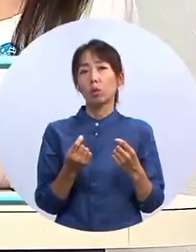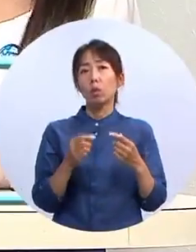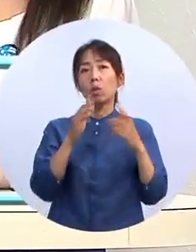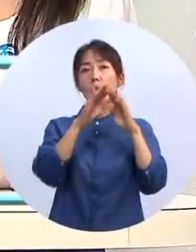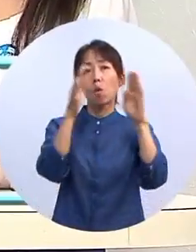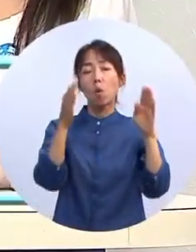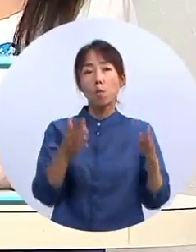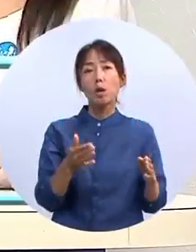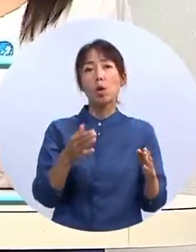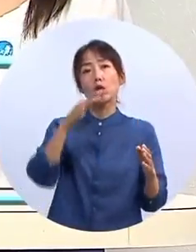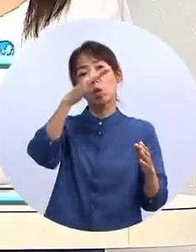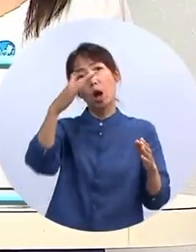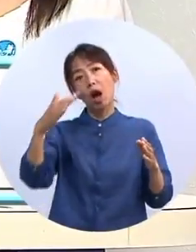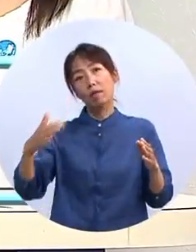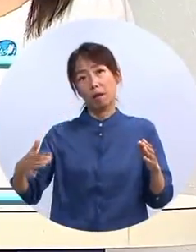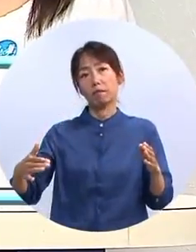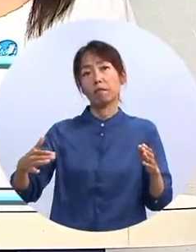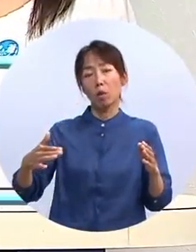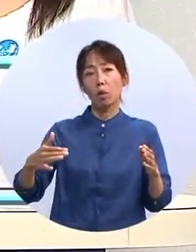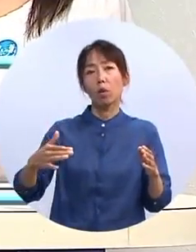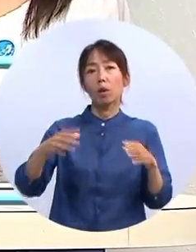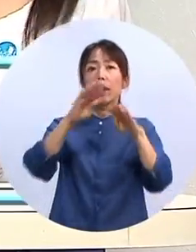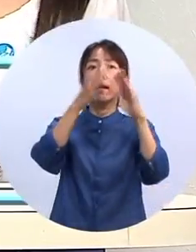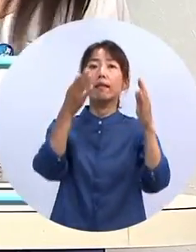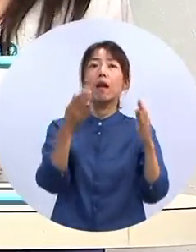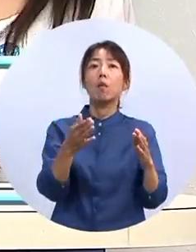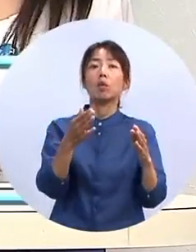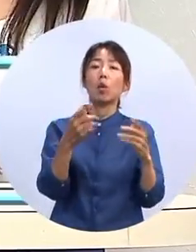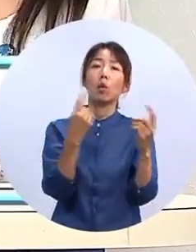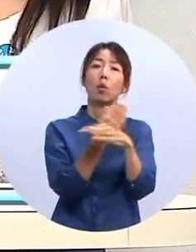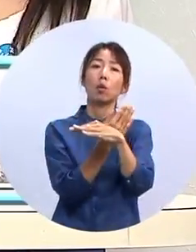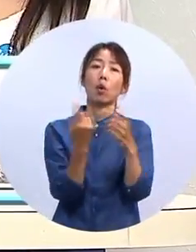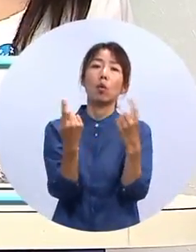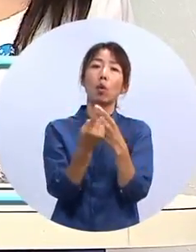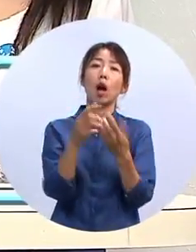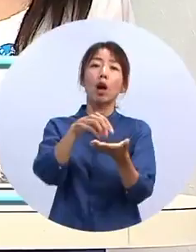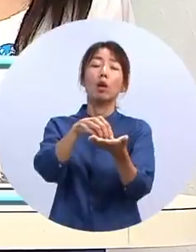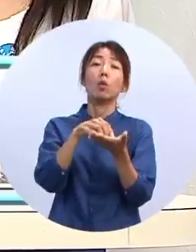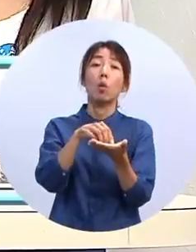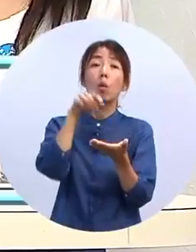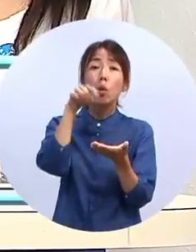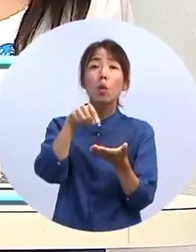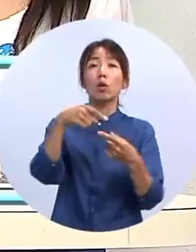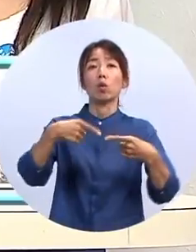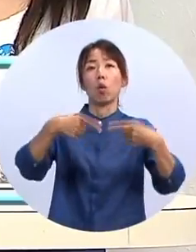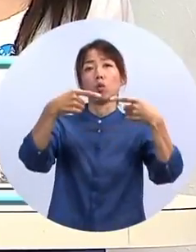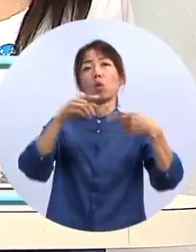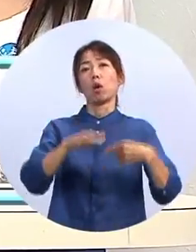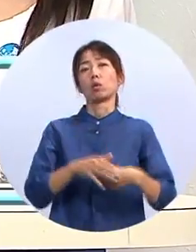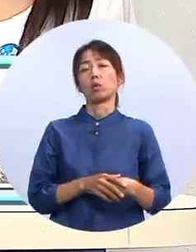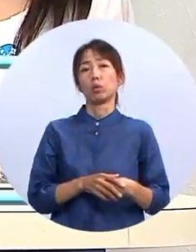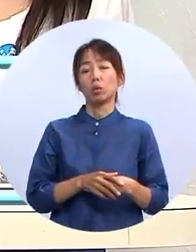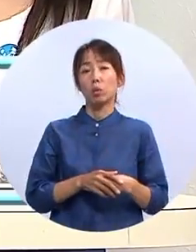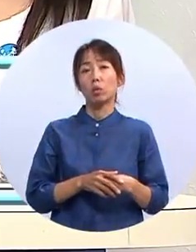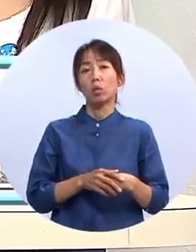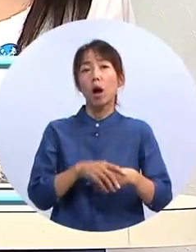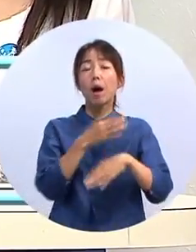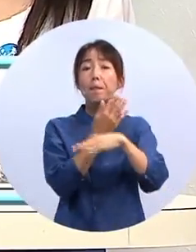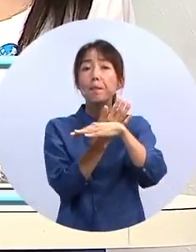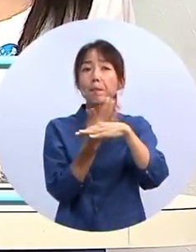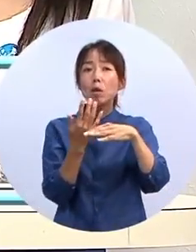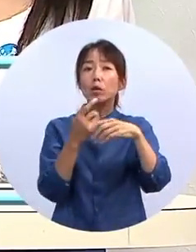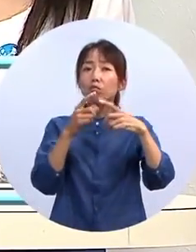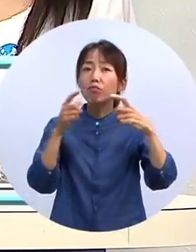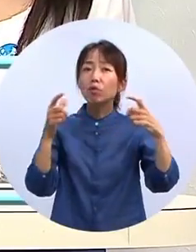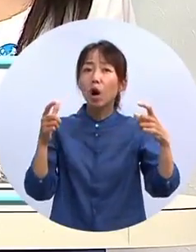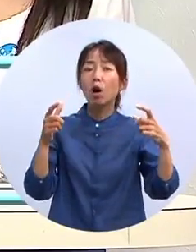は建物緑化賞という部門で表彰するのですが、これは緑豊かな都市景観を作り出し、ヒートアイランド現象